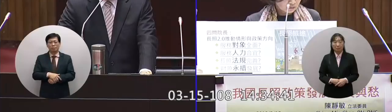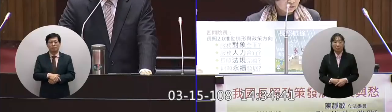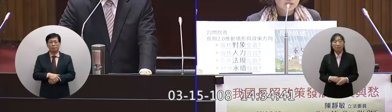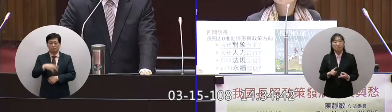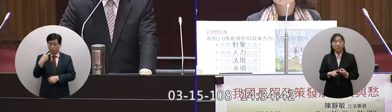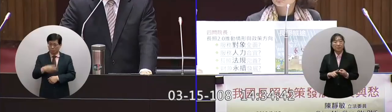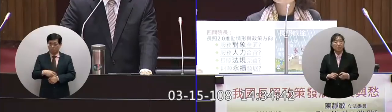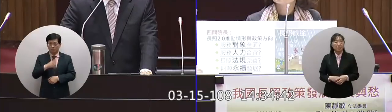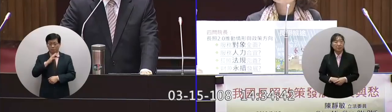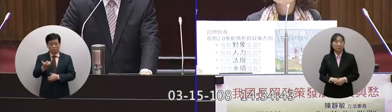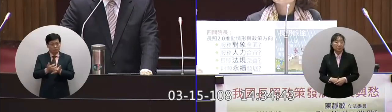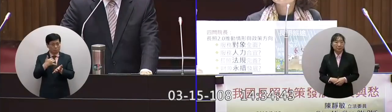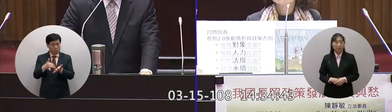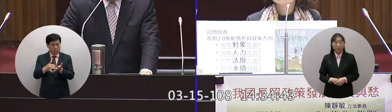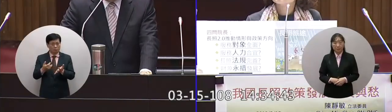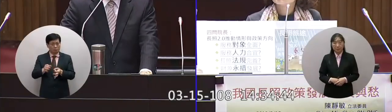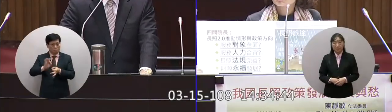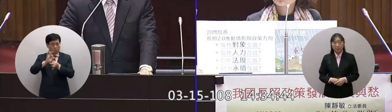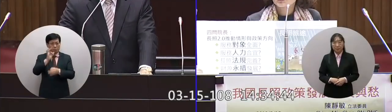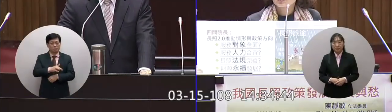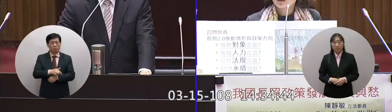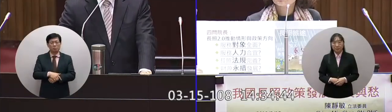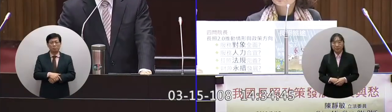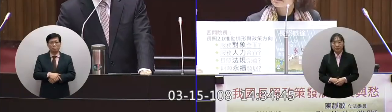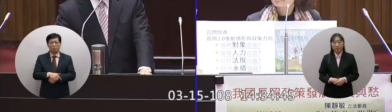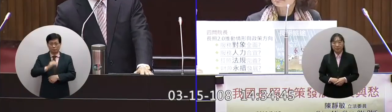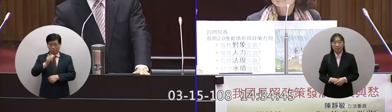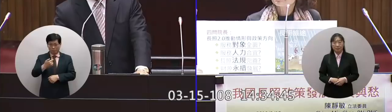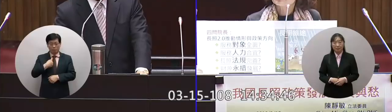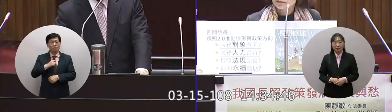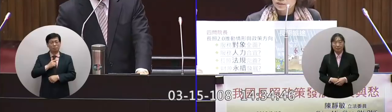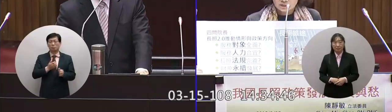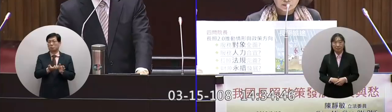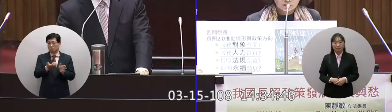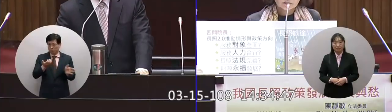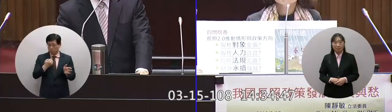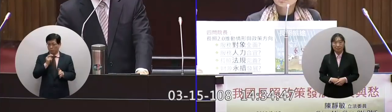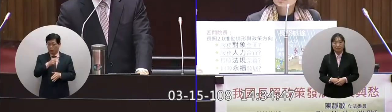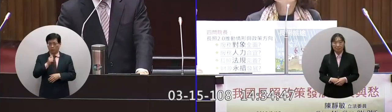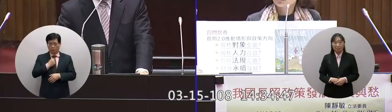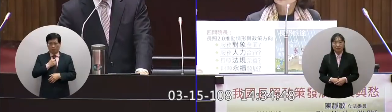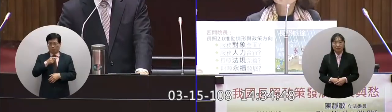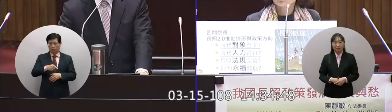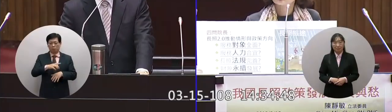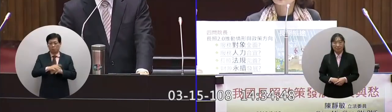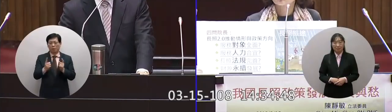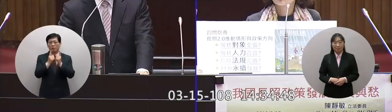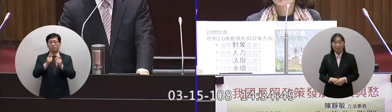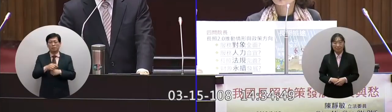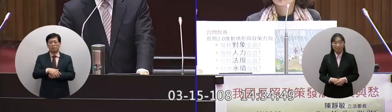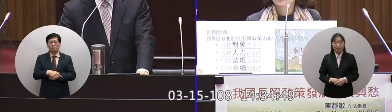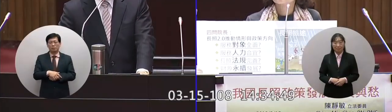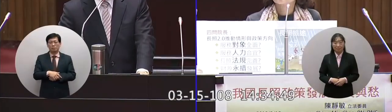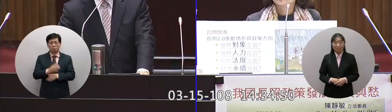对， 同时经费也增加快速。不过我们早已预见这样的时代来临，因